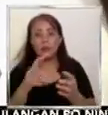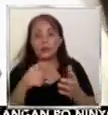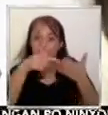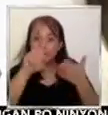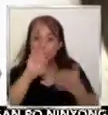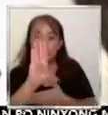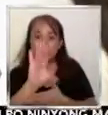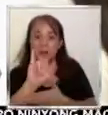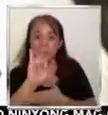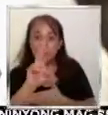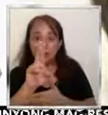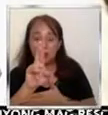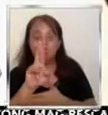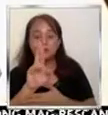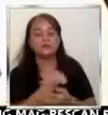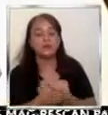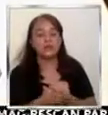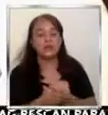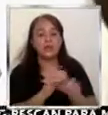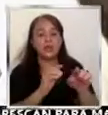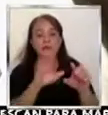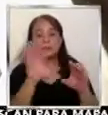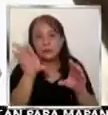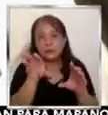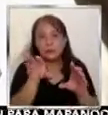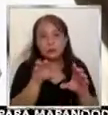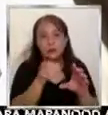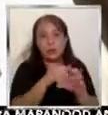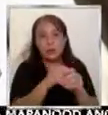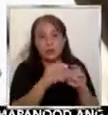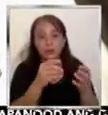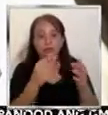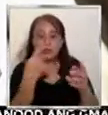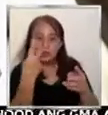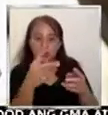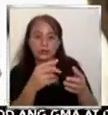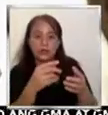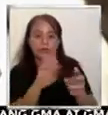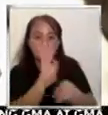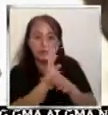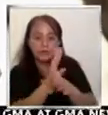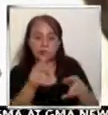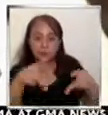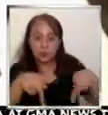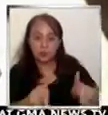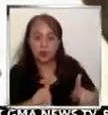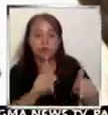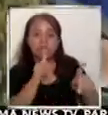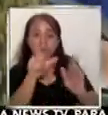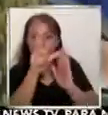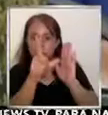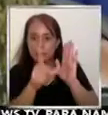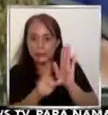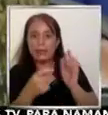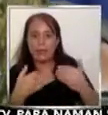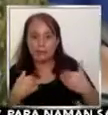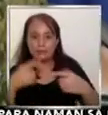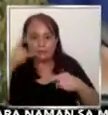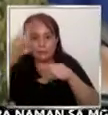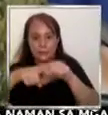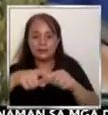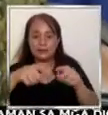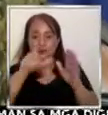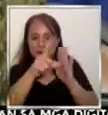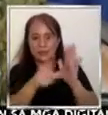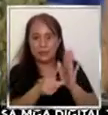BIR, saka doon sa business permit. Opo. Kung talagang legal yung pagpapaupa nila. Subject foreclosure, pag